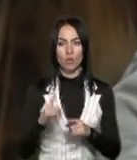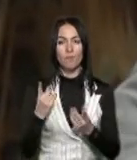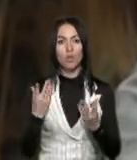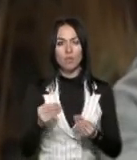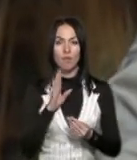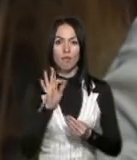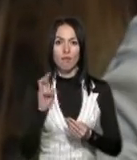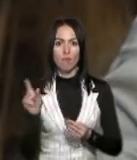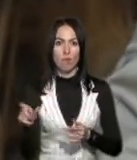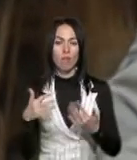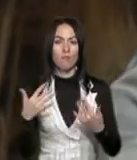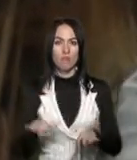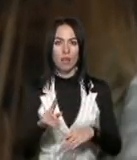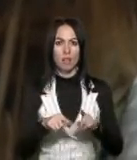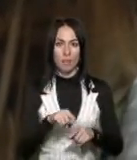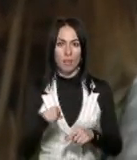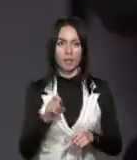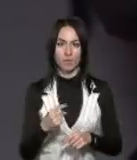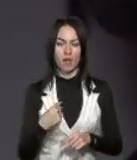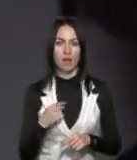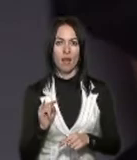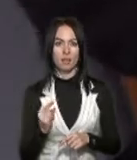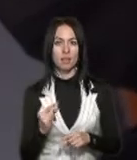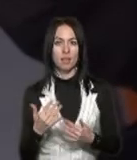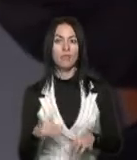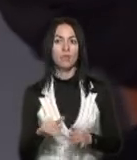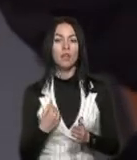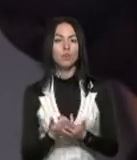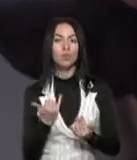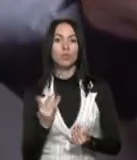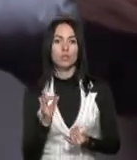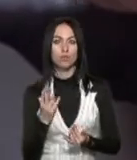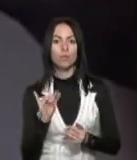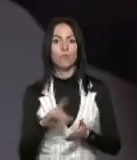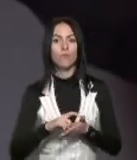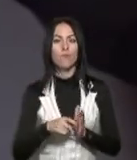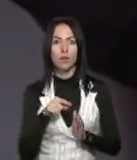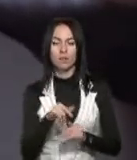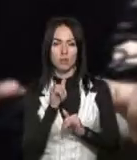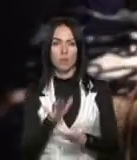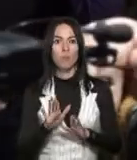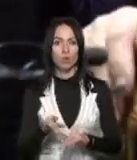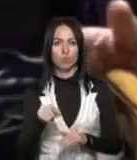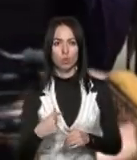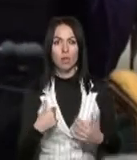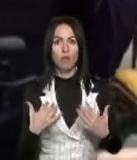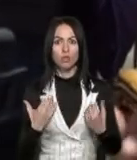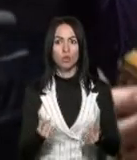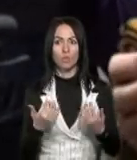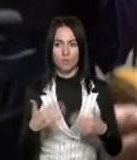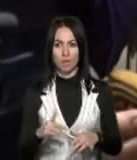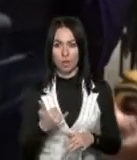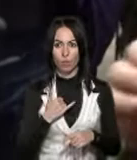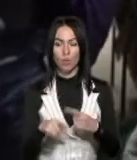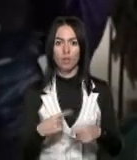Вона втратила батьків, а я дітей. Досі у шоці. У квартирі бути не можу. Я здоров'я втратила. У мене